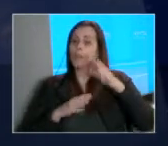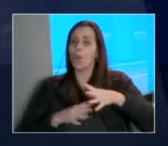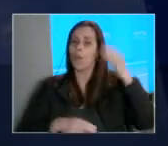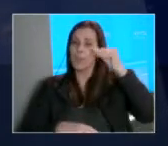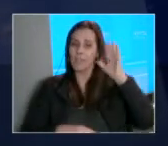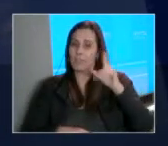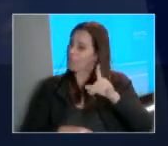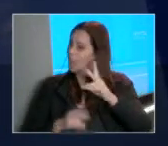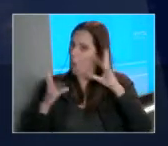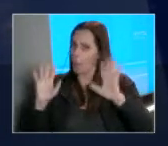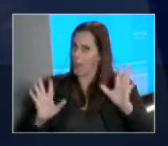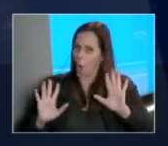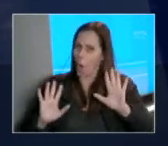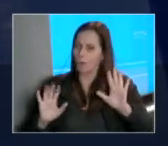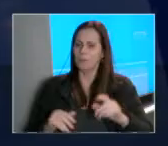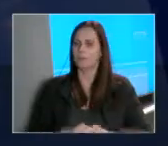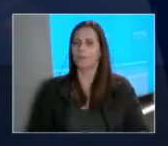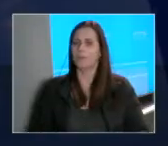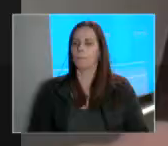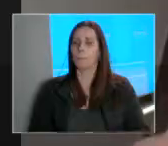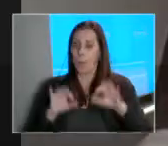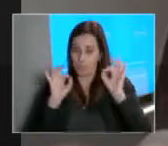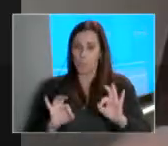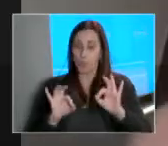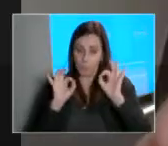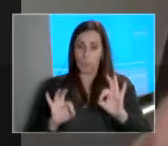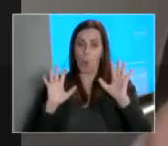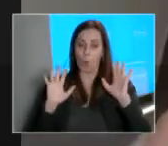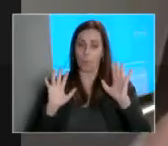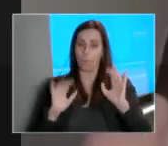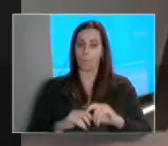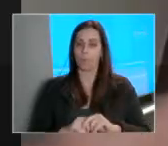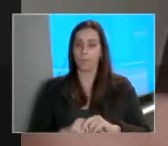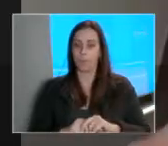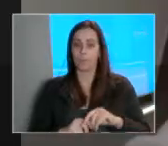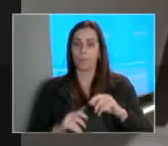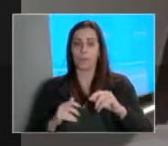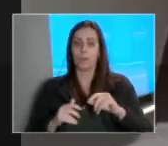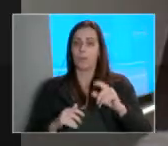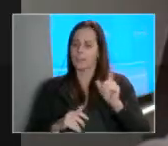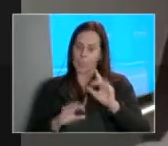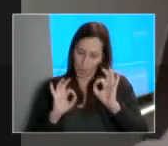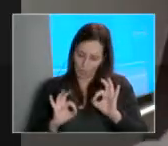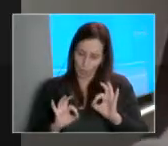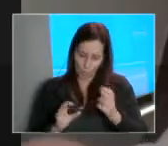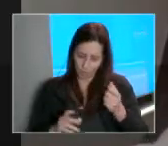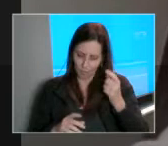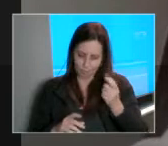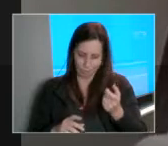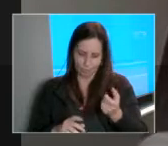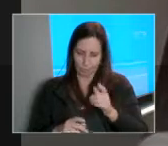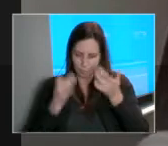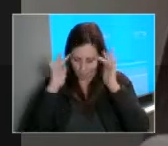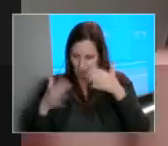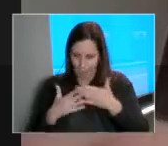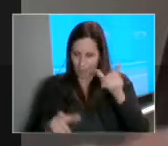בית ספר. זה לא אכפת לו. בדיוק, בדיוק. החישובים הם לא בדיוק אנושיים, לא